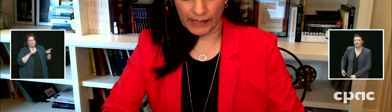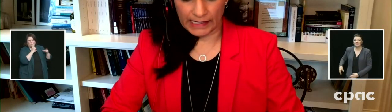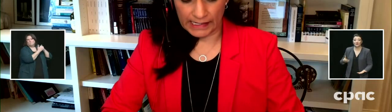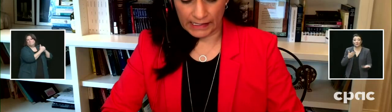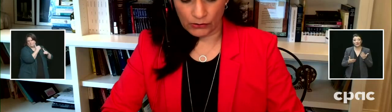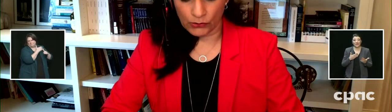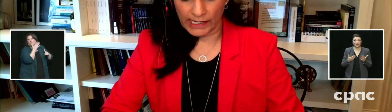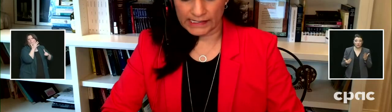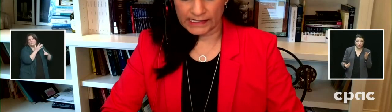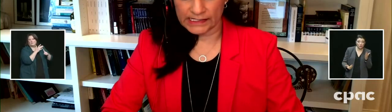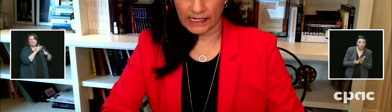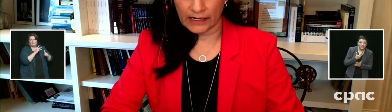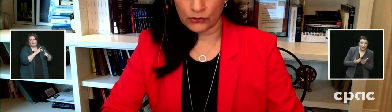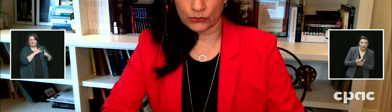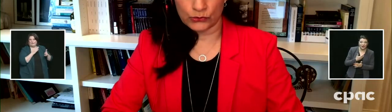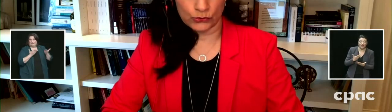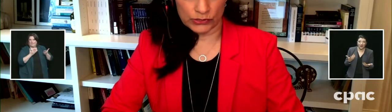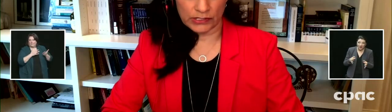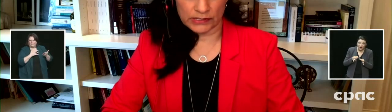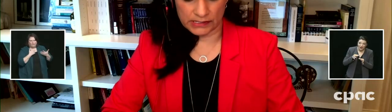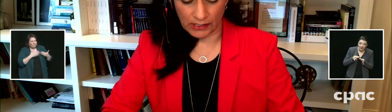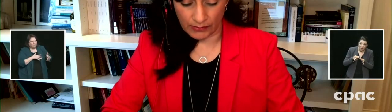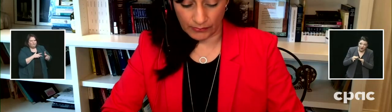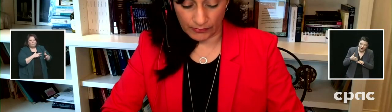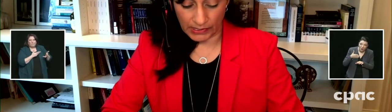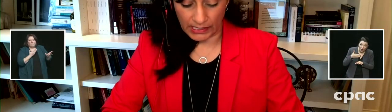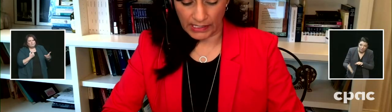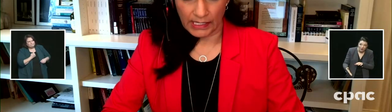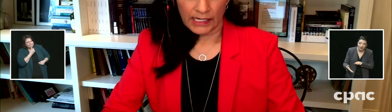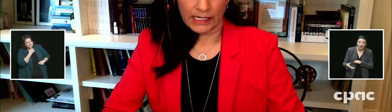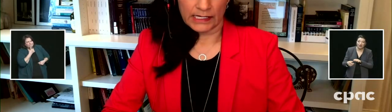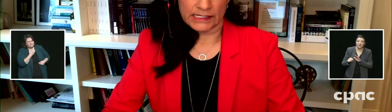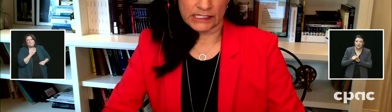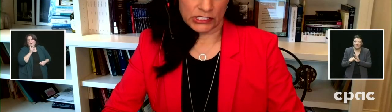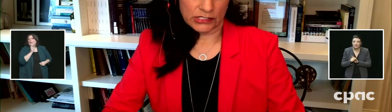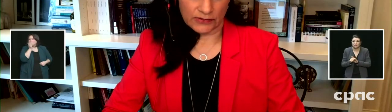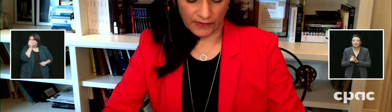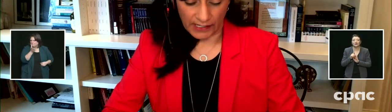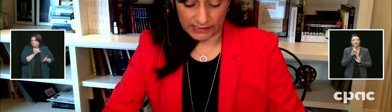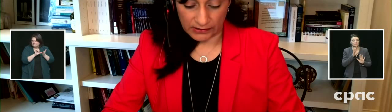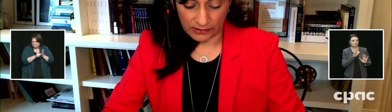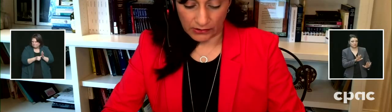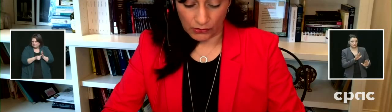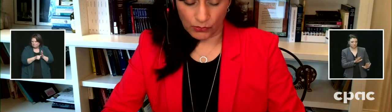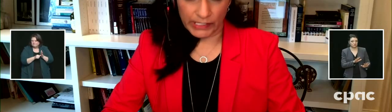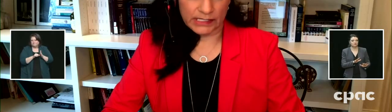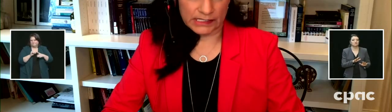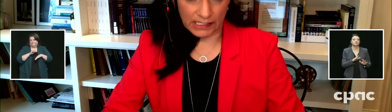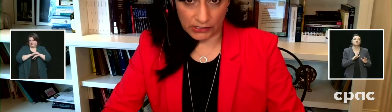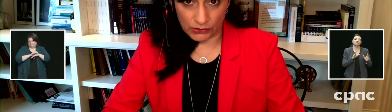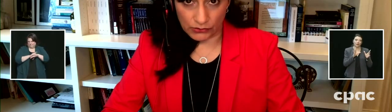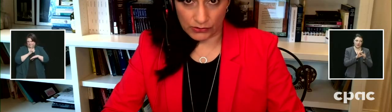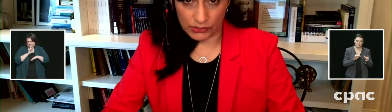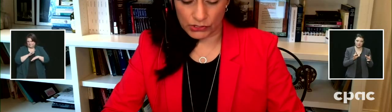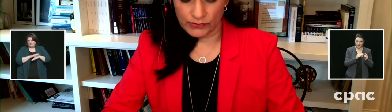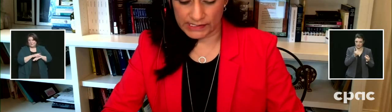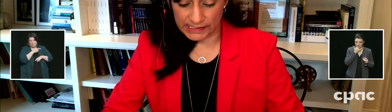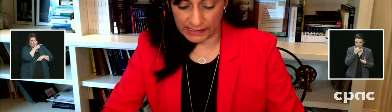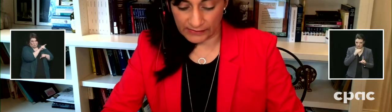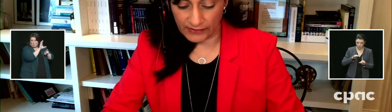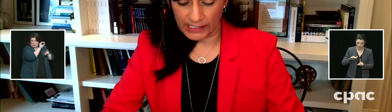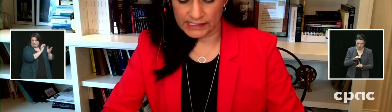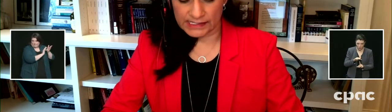à rappeler aux Canadiens où nous en sommes. In addition to Pfizer, we continue